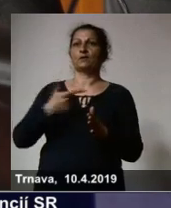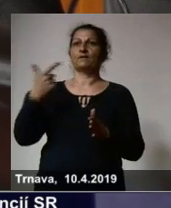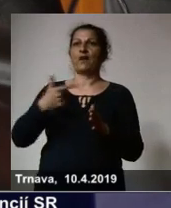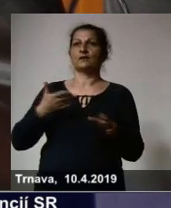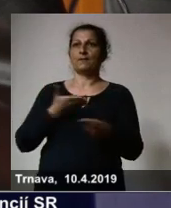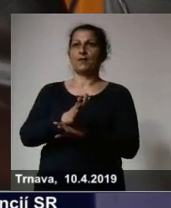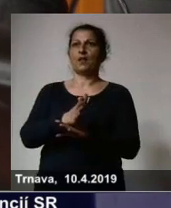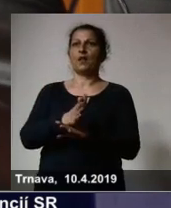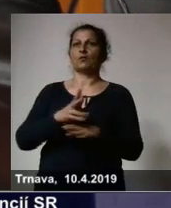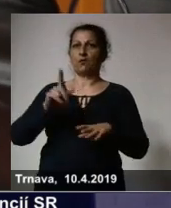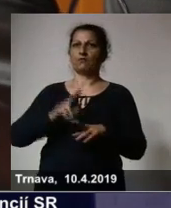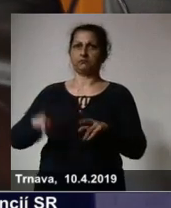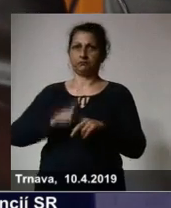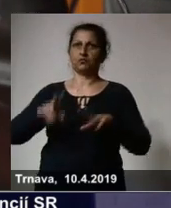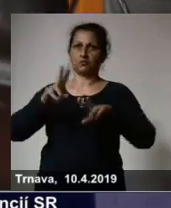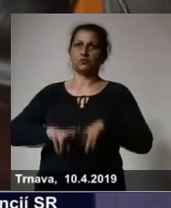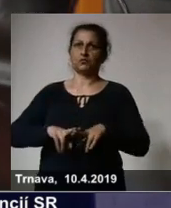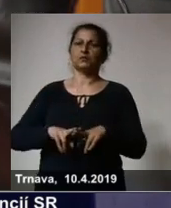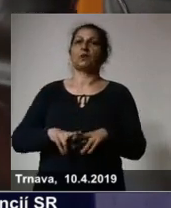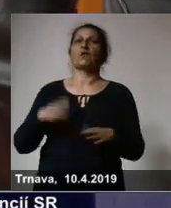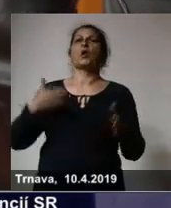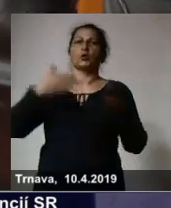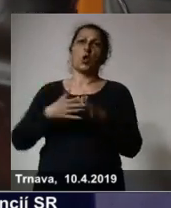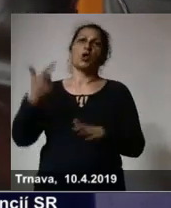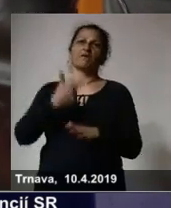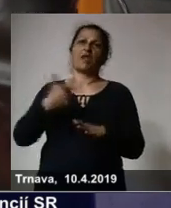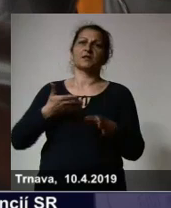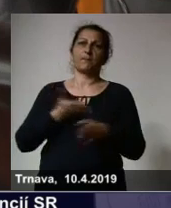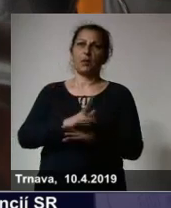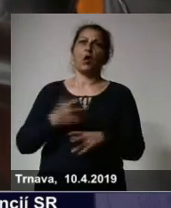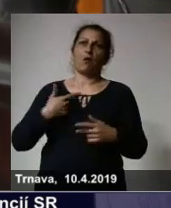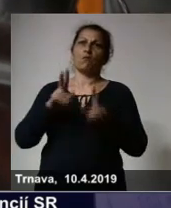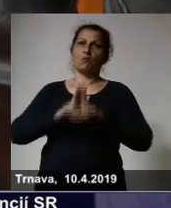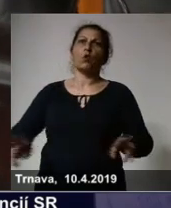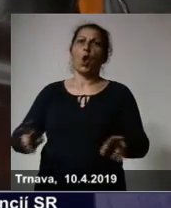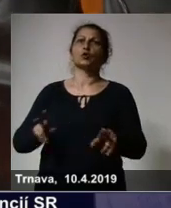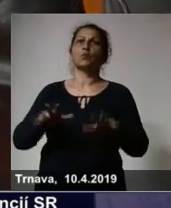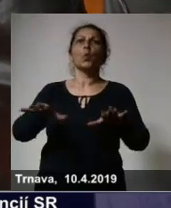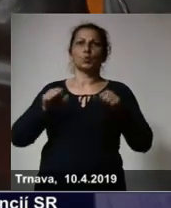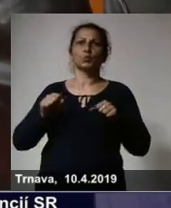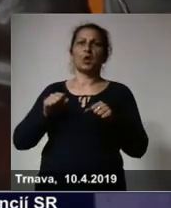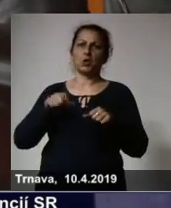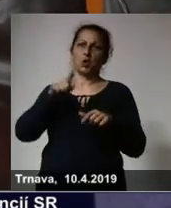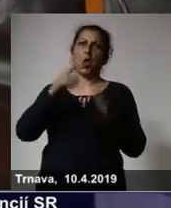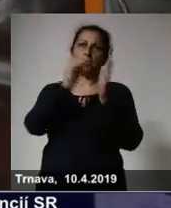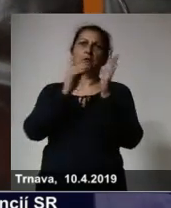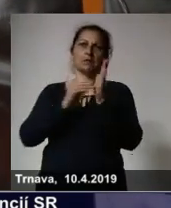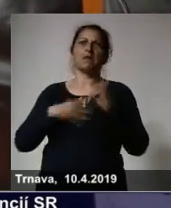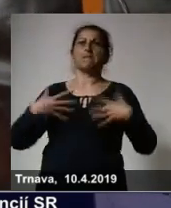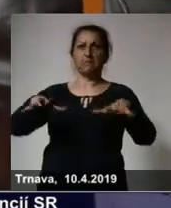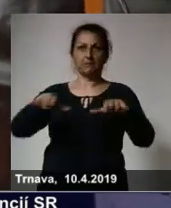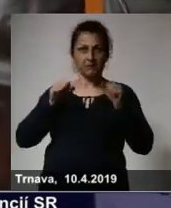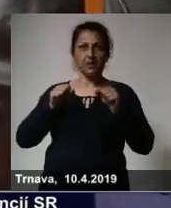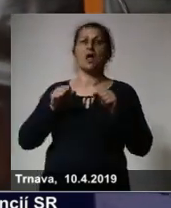je dávaná do 20. Čiže môžeme uznesenie v tomto znení prijať, a